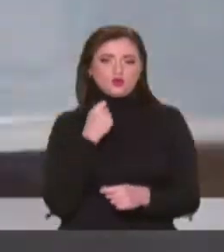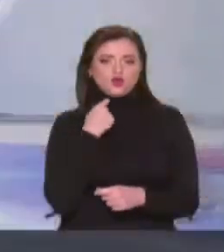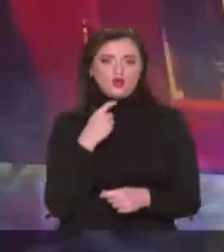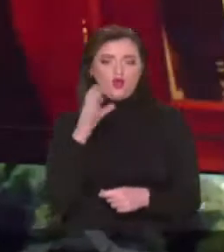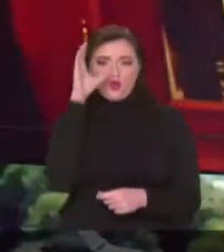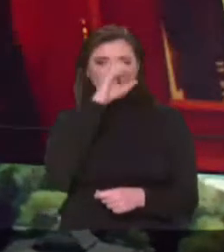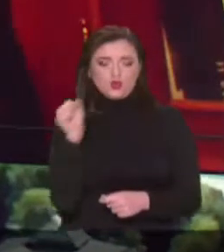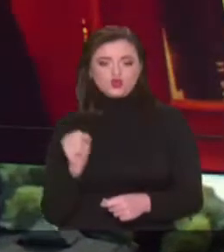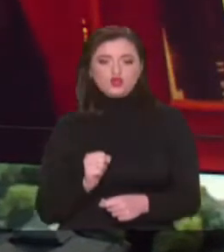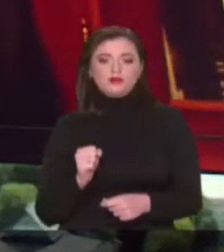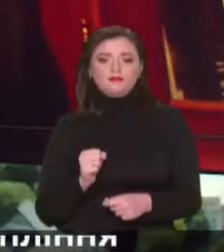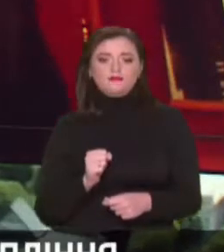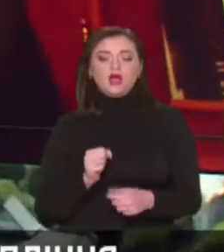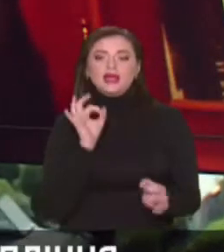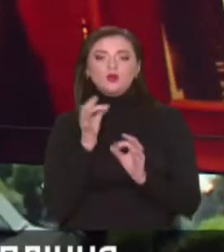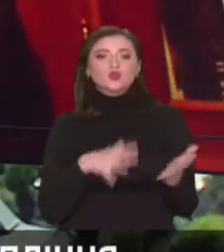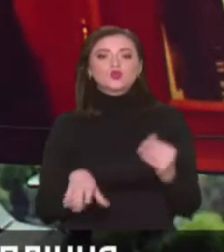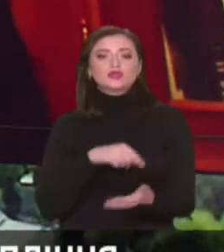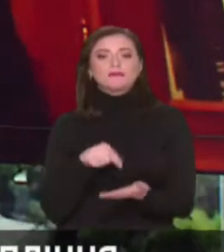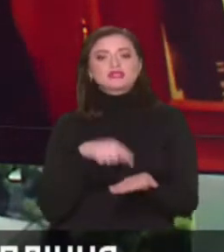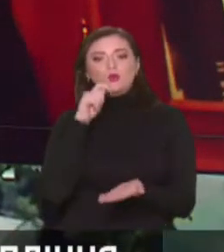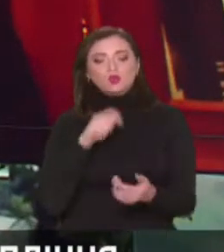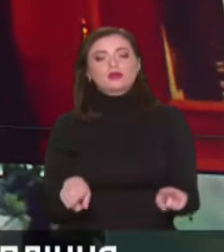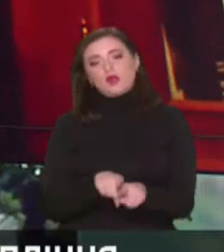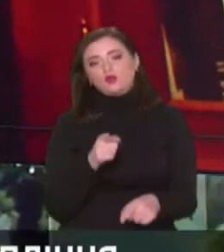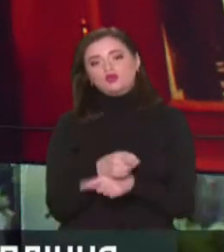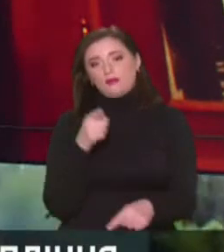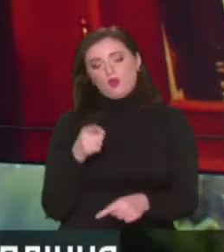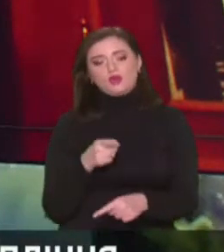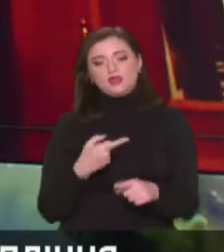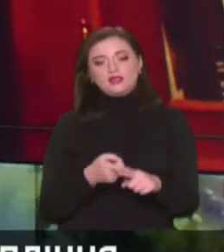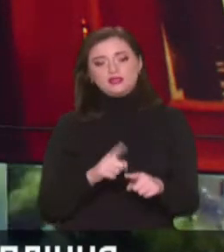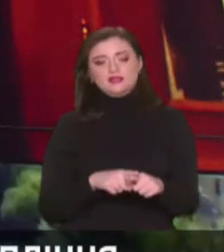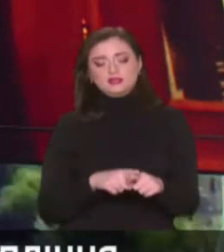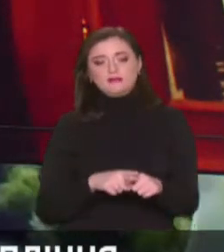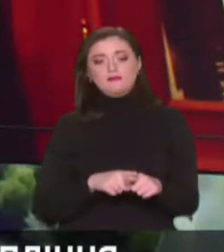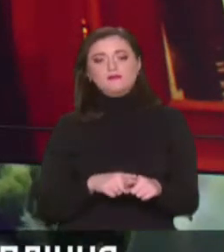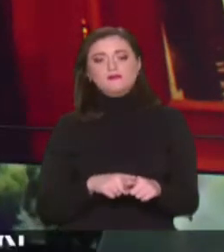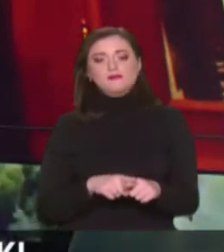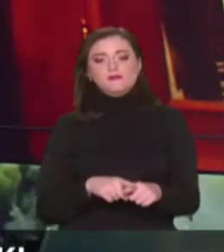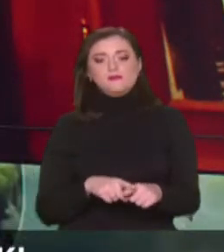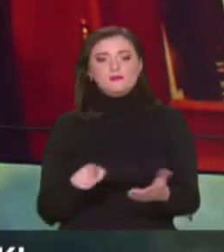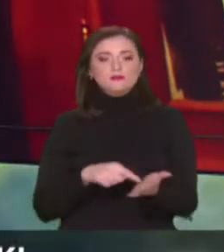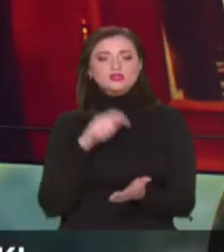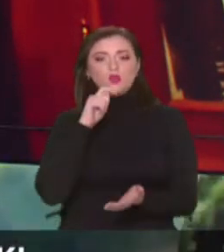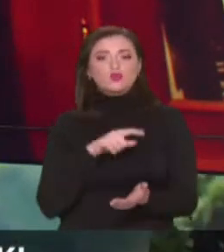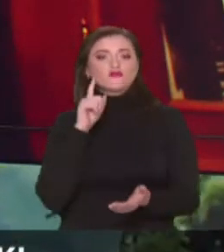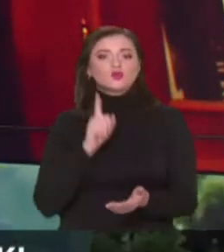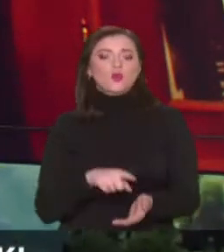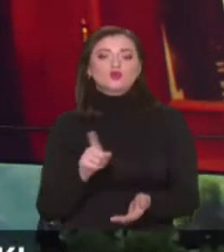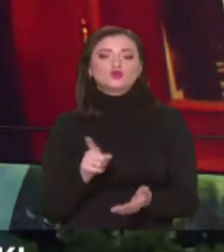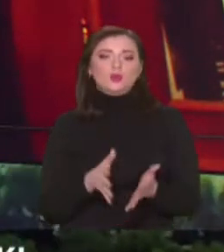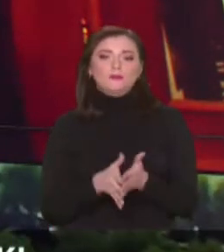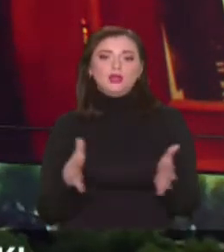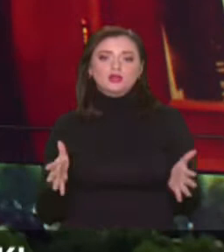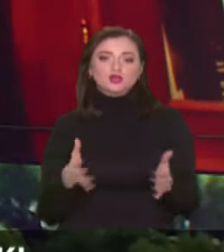Дивіться, і пропоную усім містам України також заборонити це неподобство. Про міста України відомо, щоб більше